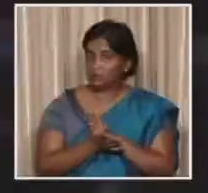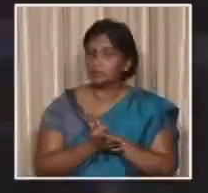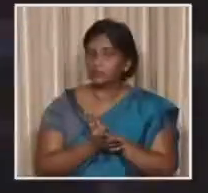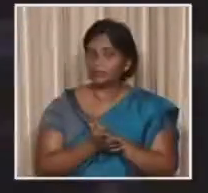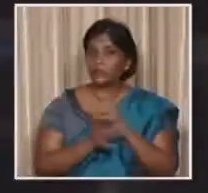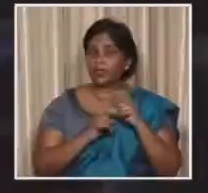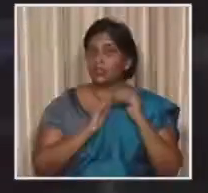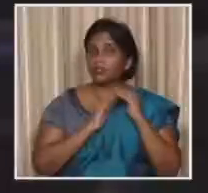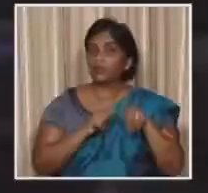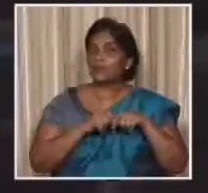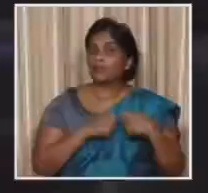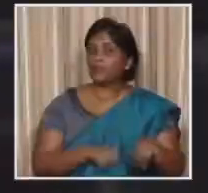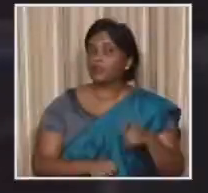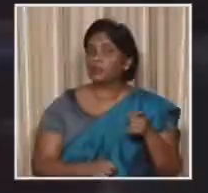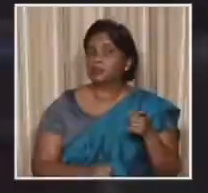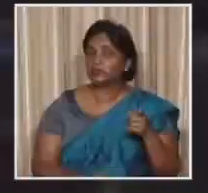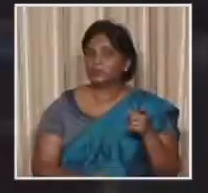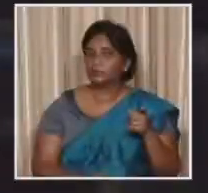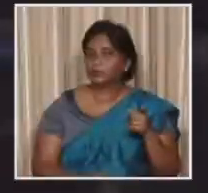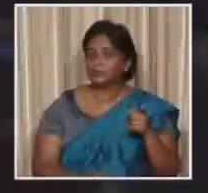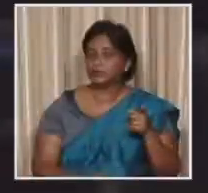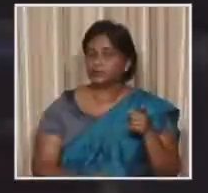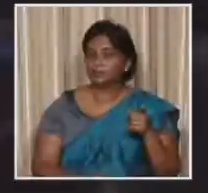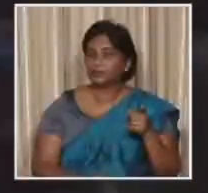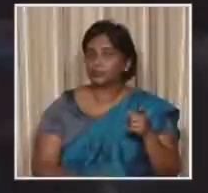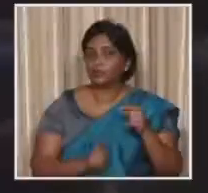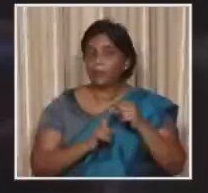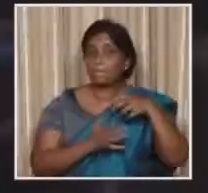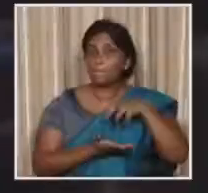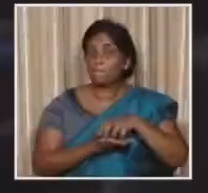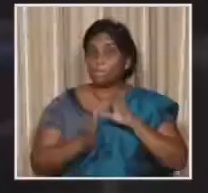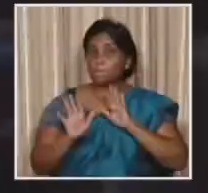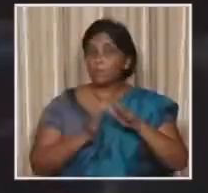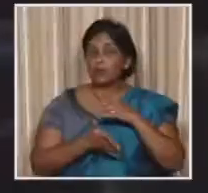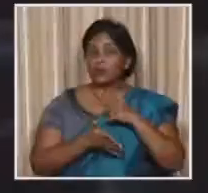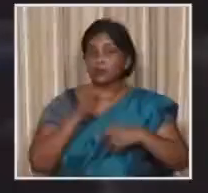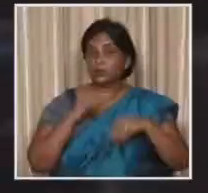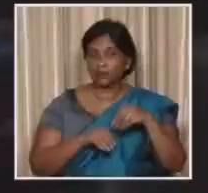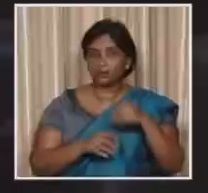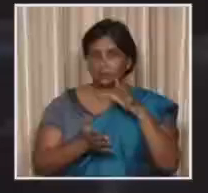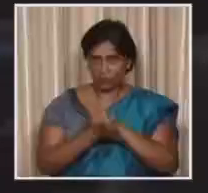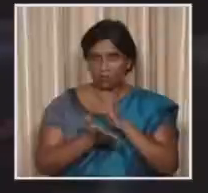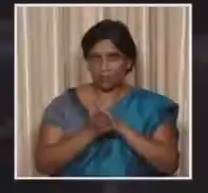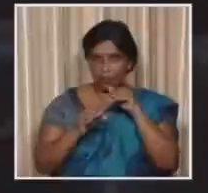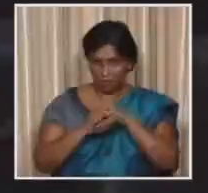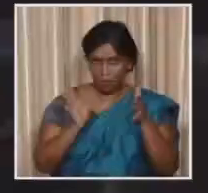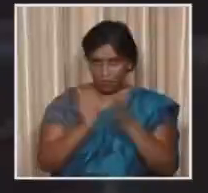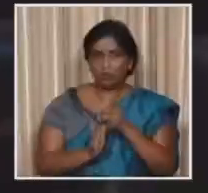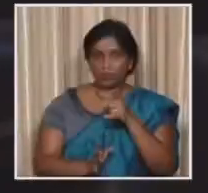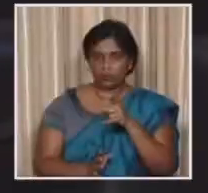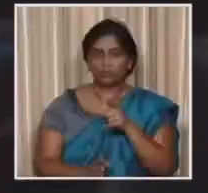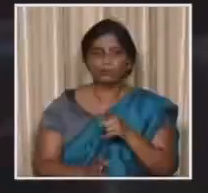මුද්‍රණ දෙපාර්තමේන්තුව කොච්චර වියදමක් වැය බරක් දරලා තියෙනවද කියලා. මට පළාත්පාලන මැතිවරණෙට ඔබතුමාට මුද්‍රණ දෙපාර්තමේන්තුව තියෙනවද?